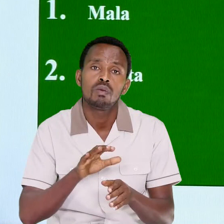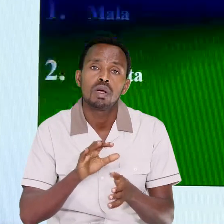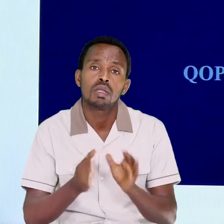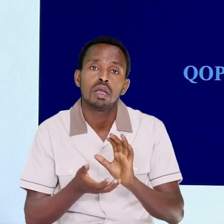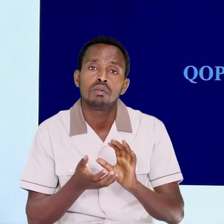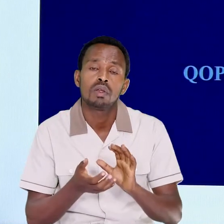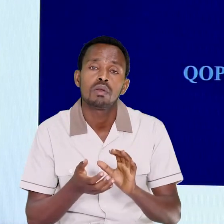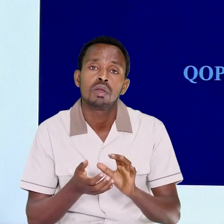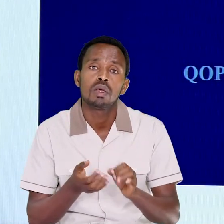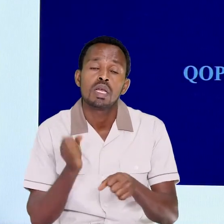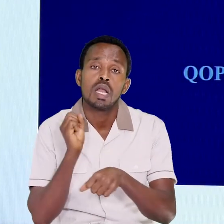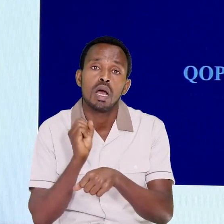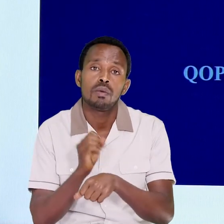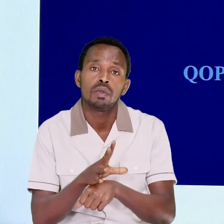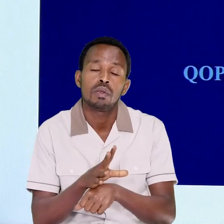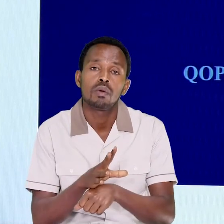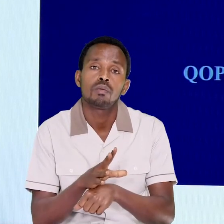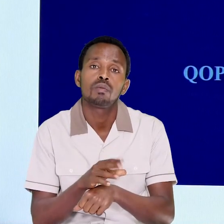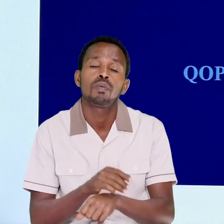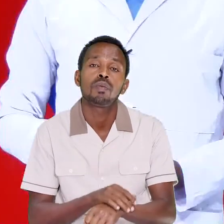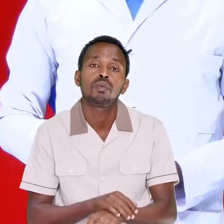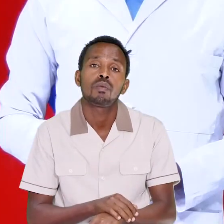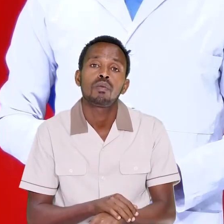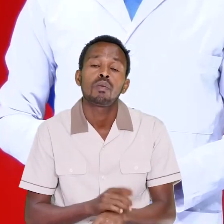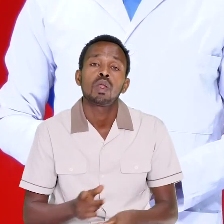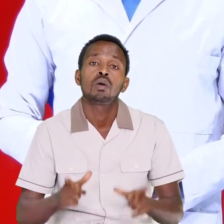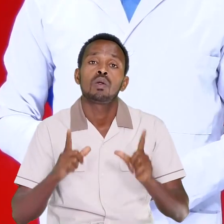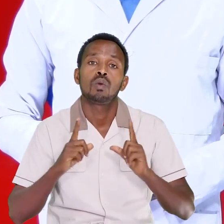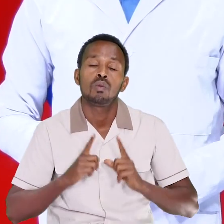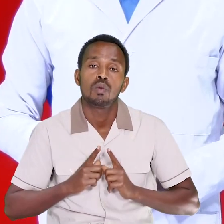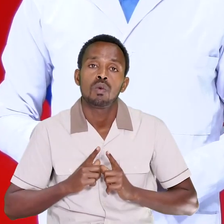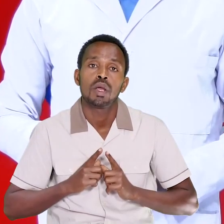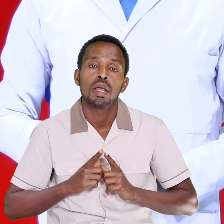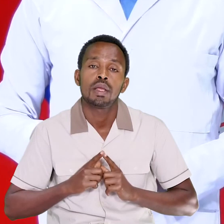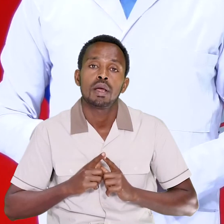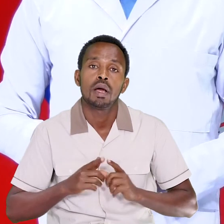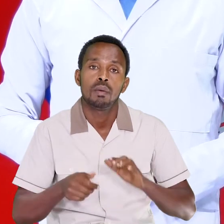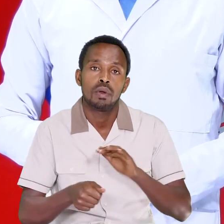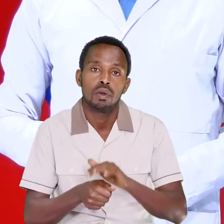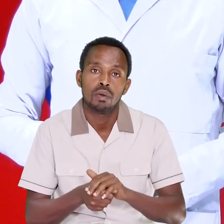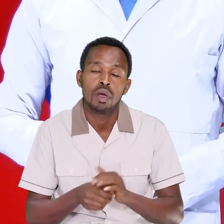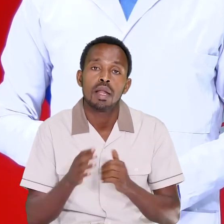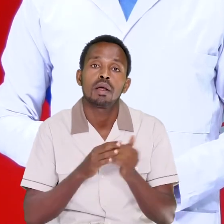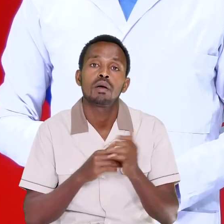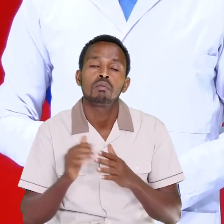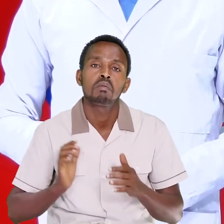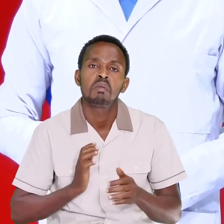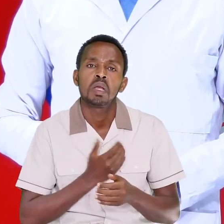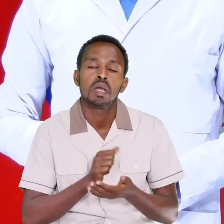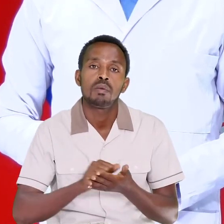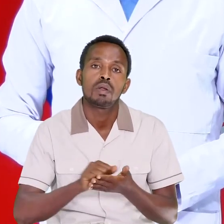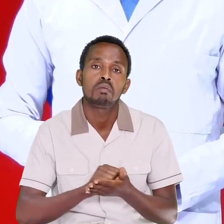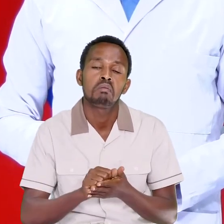gamanumaan dhaamsa isiniif dhaama. Lubbuu keenya haa baraarruu, harka keenya